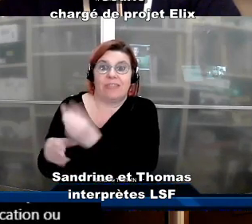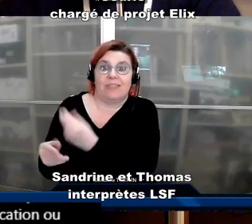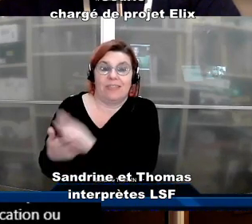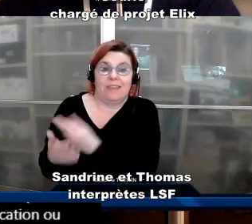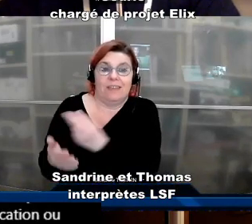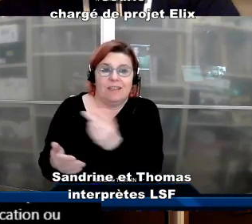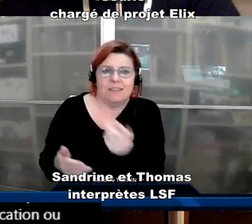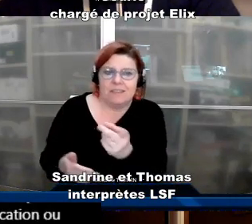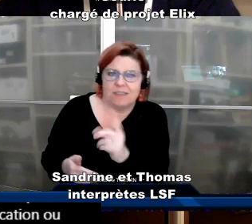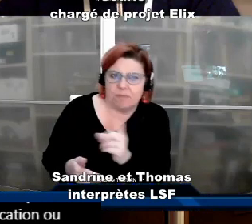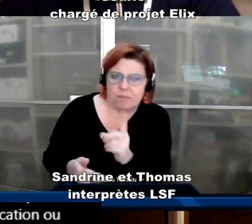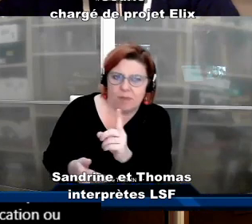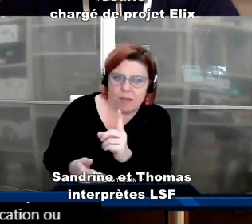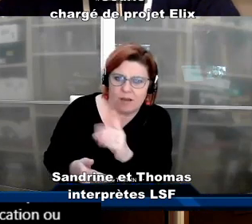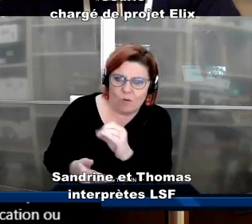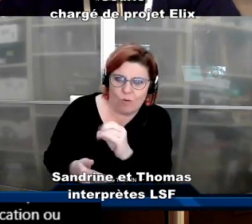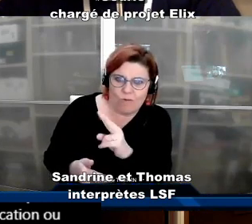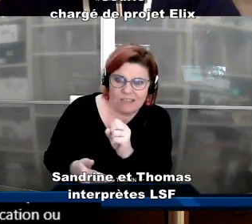C'était pas chez OBS